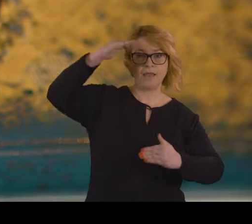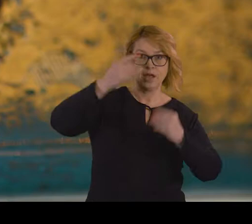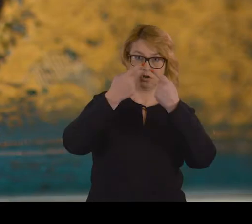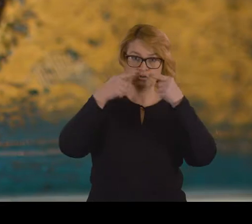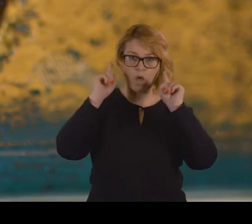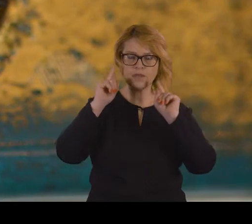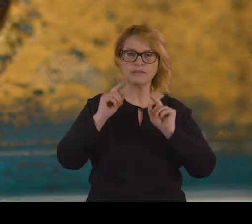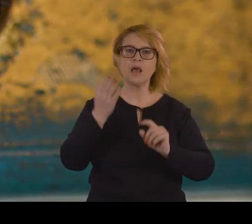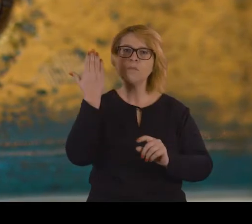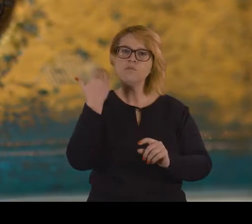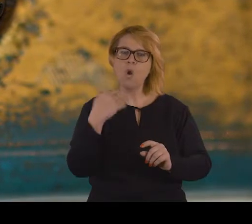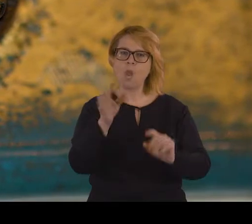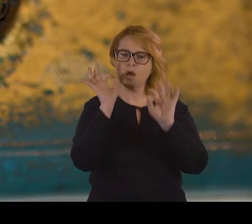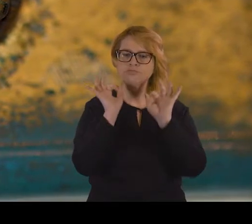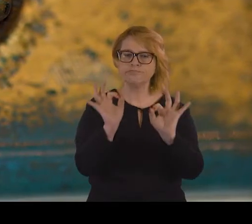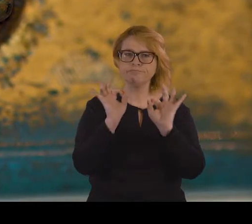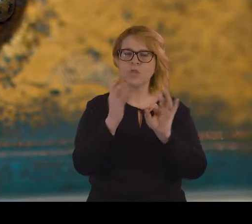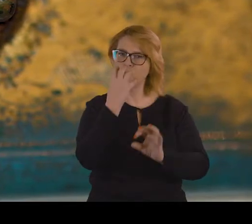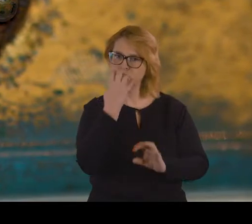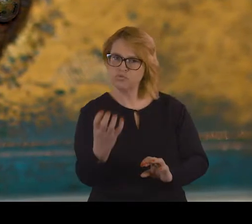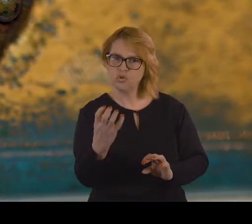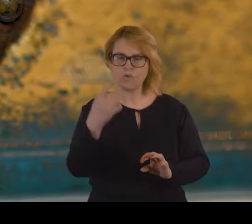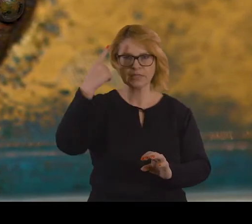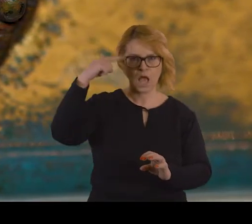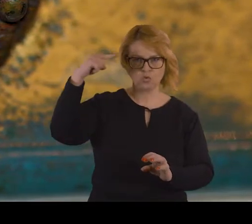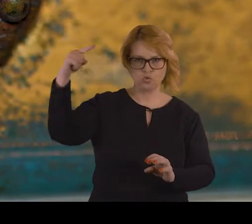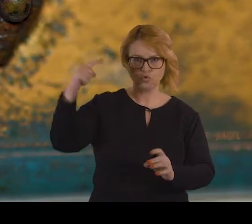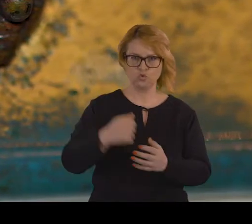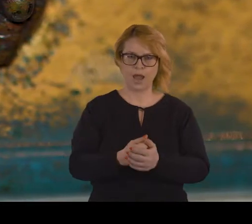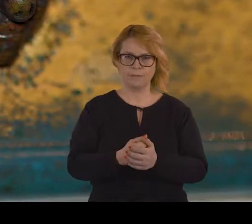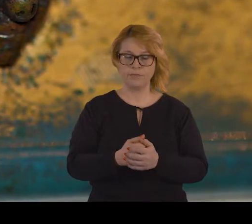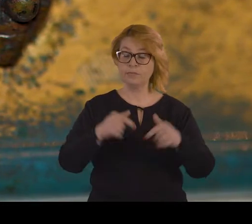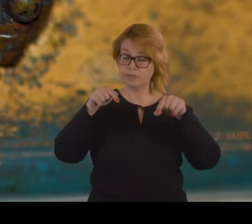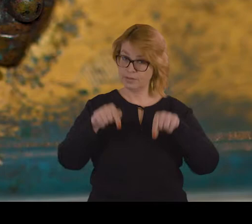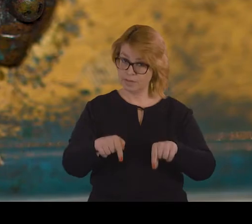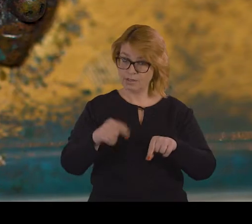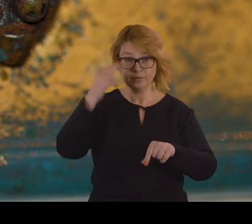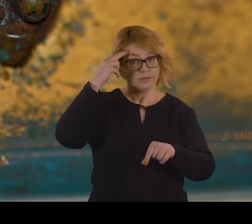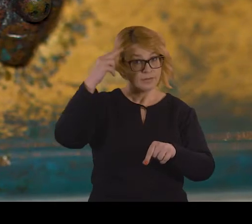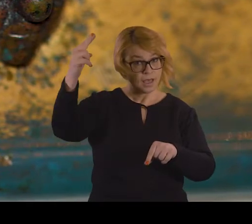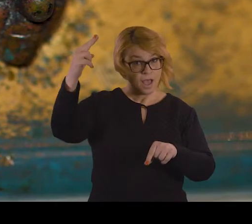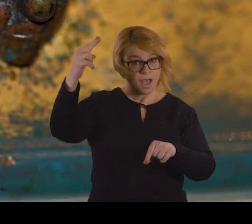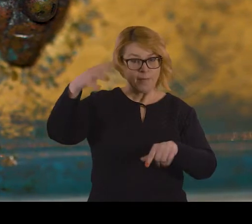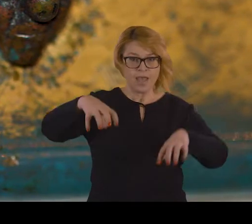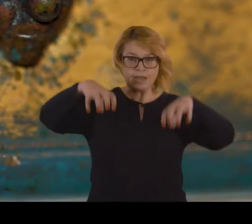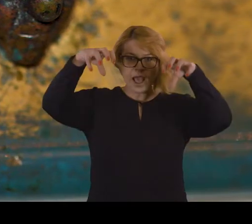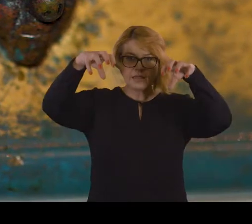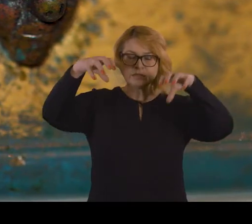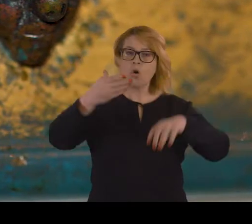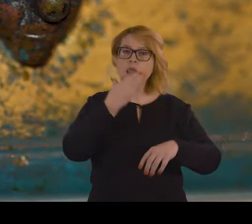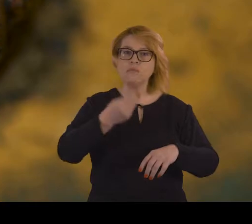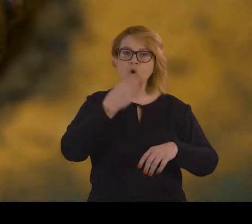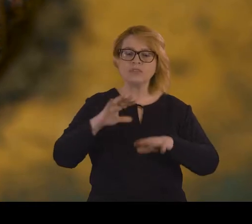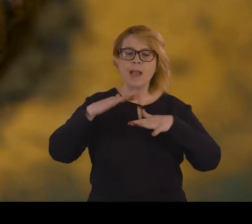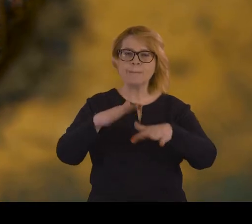sa vyvinula špecifická tzv. Púchovská kultúra. Dnes najznámejšie je hradisko Liptovská